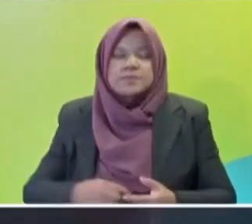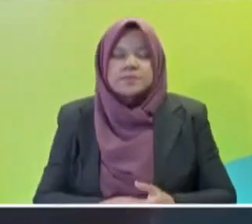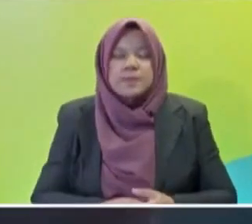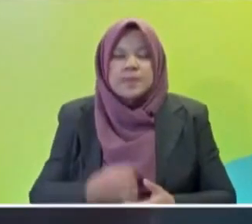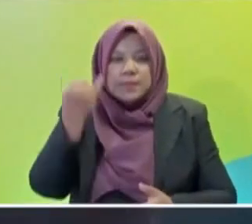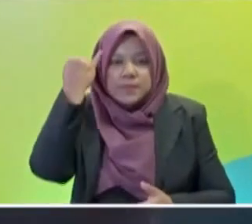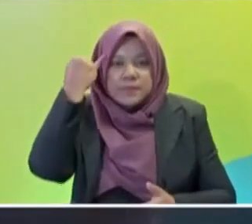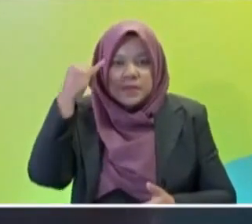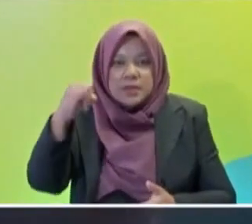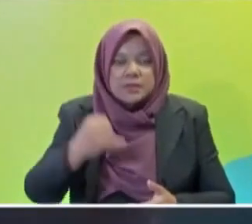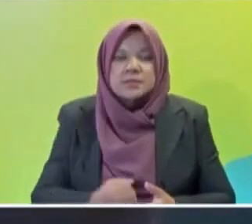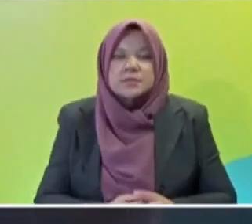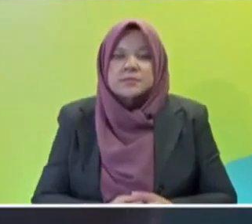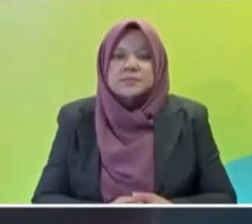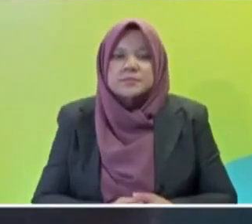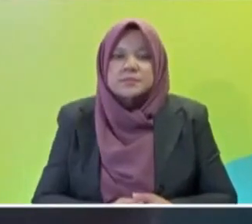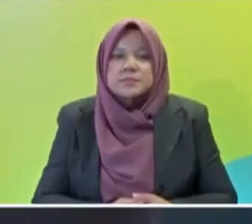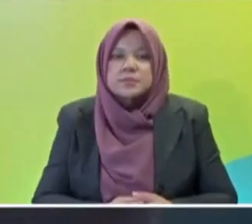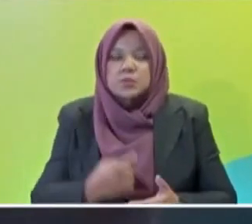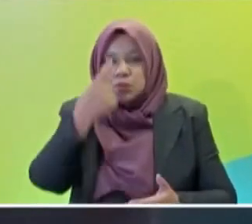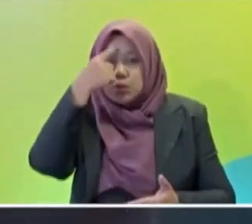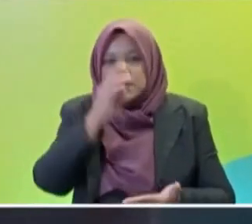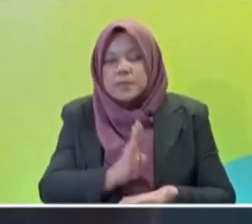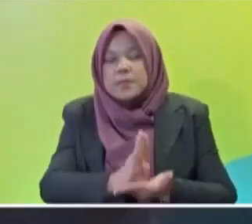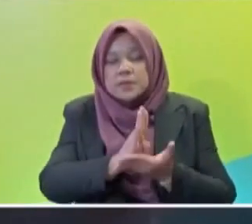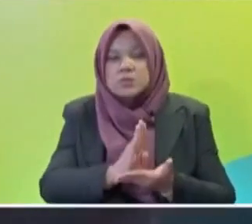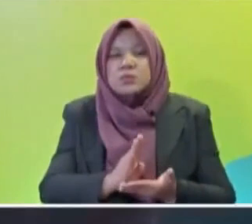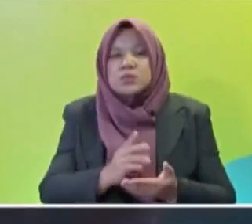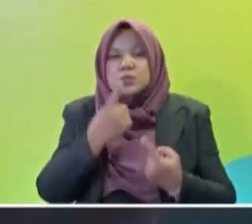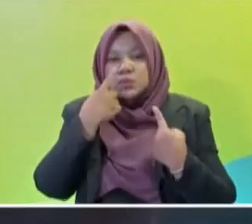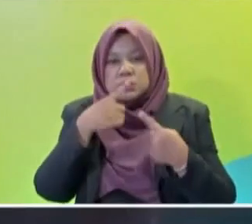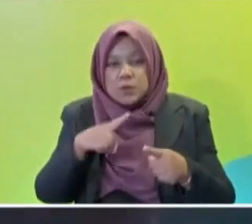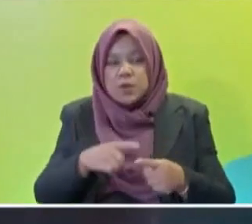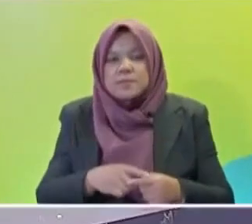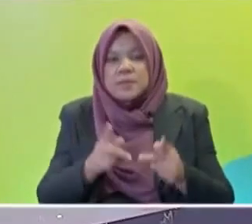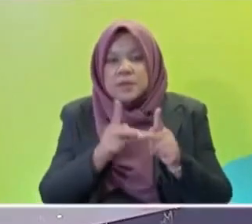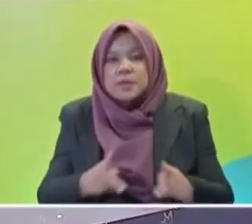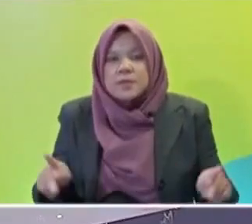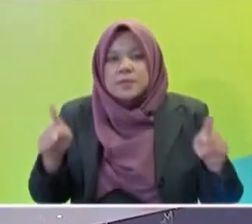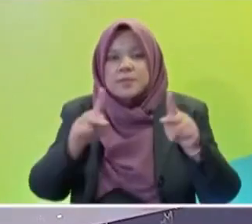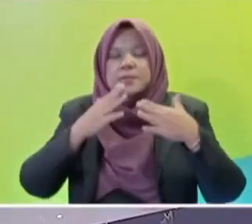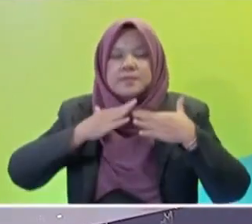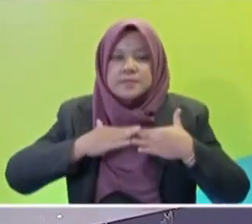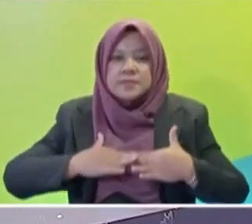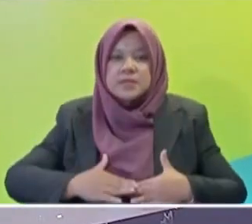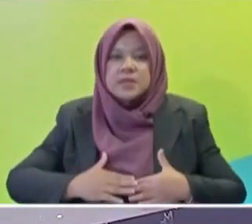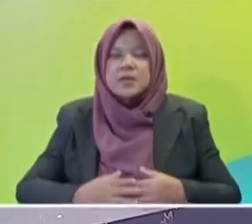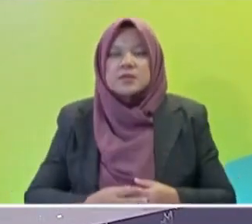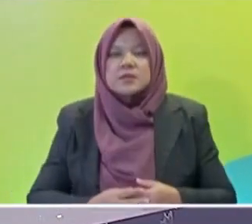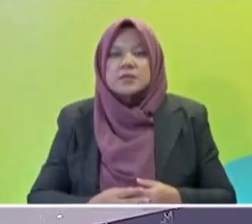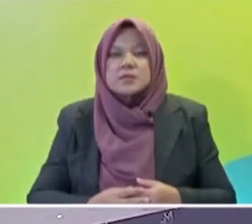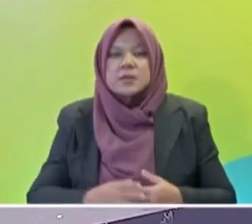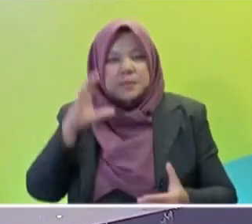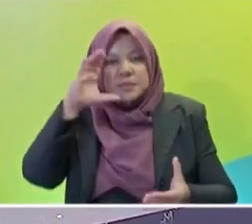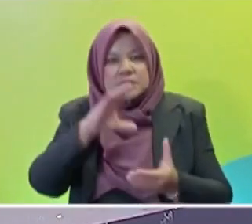dan teruslah eee itu dapat membantu lah ketika menjawab nanti oke yang penting tenang Hai saya